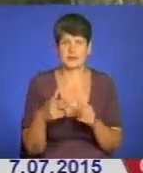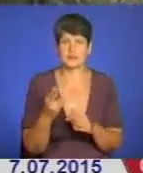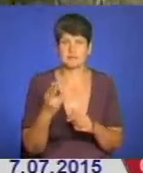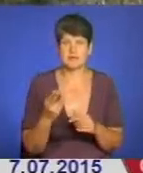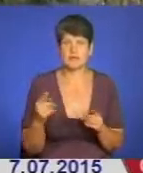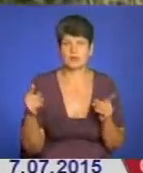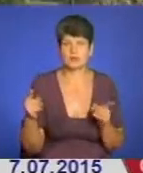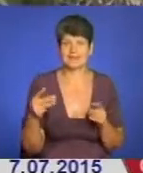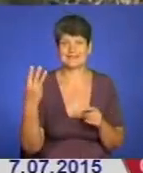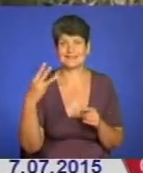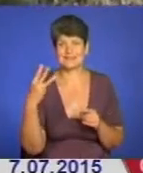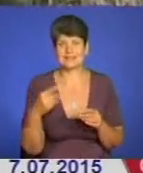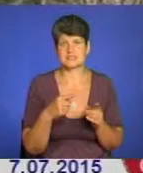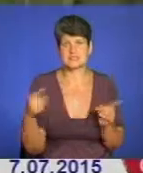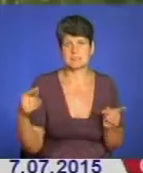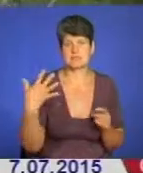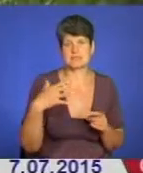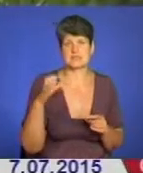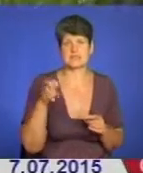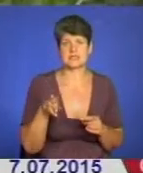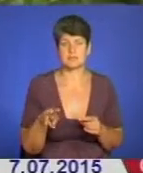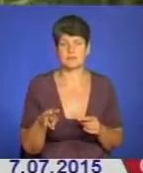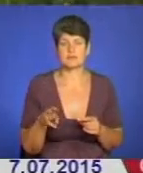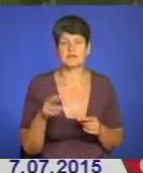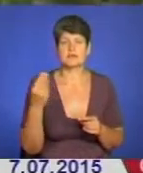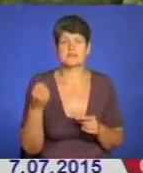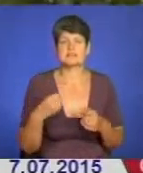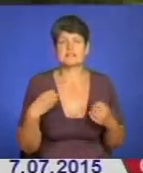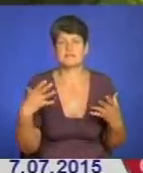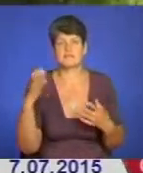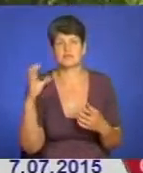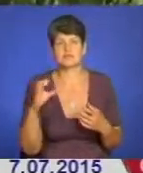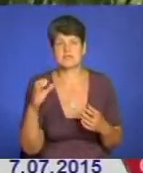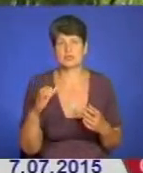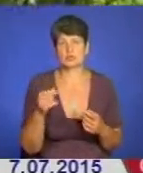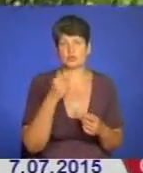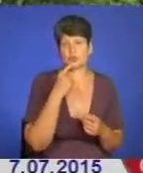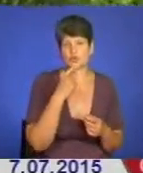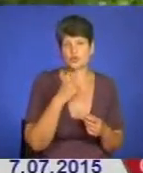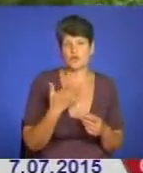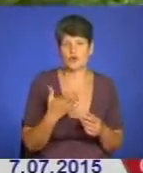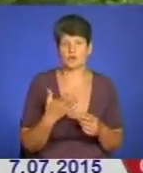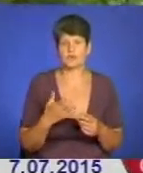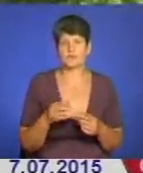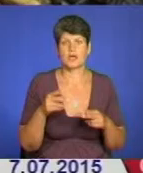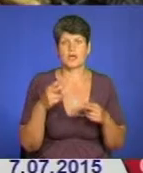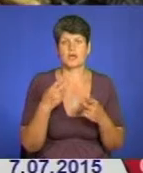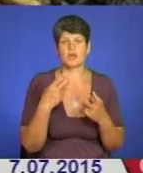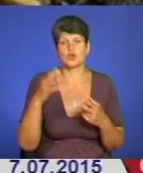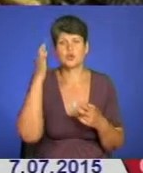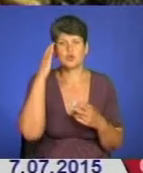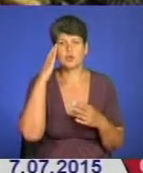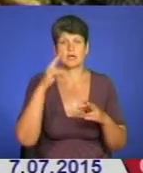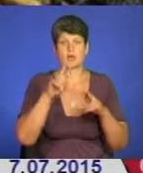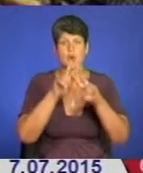їхня довжина від 30 до 50 сантиметрів. Забарвлення від світло-сірого до мідно-червоного та чорного з ромбічним малюнком на